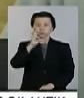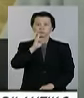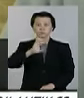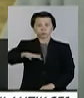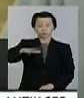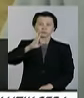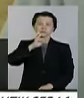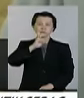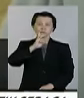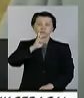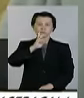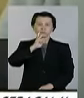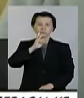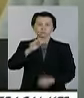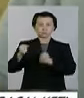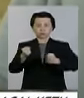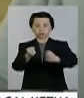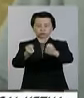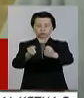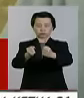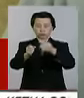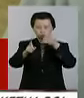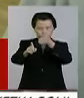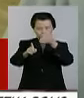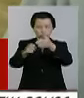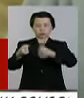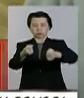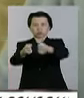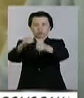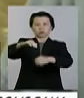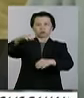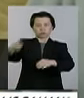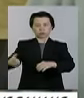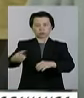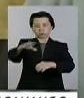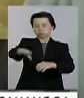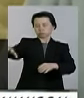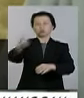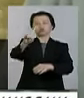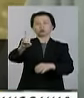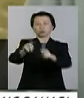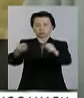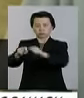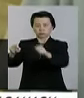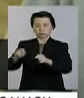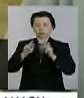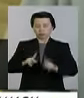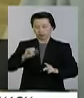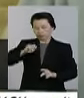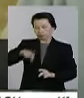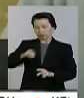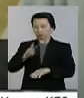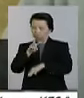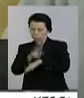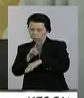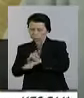yang di Sungai Ketil ini akan berhala ke kawasan Mukim Pulai dan Mukim Kupang lah, dan pihak APM akan membuat pemantauan